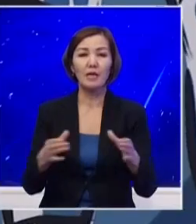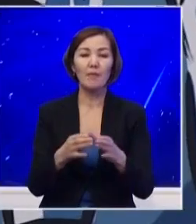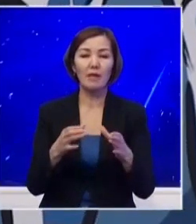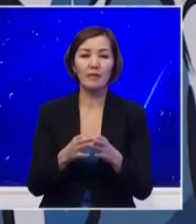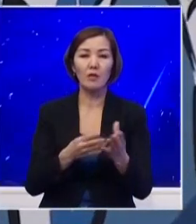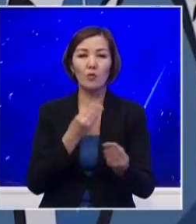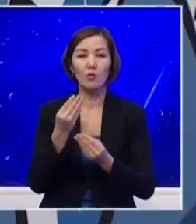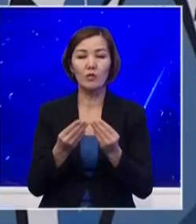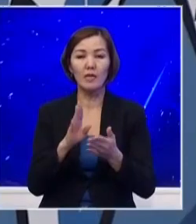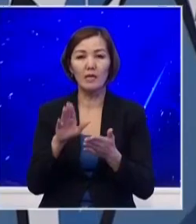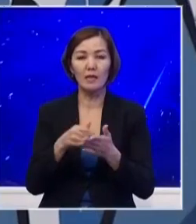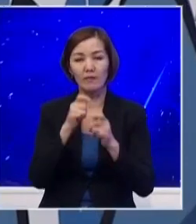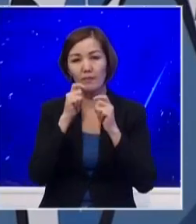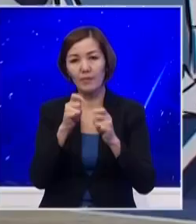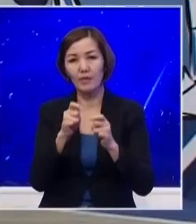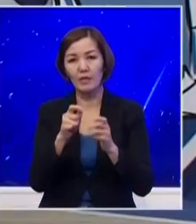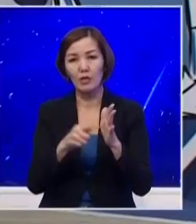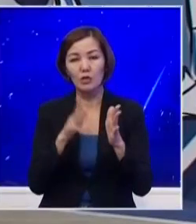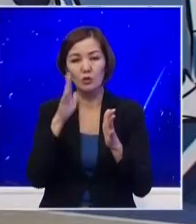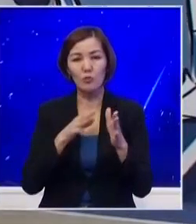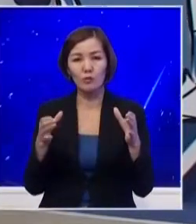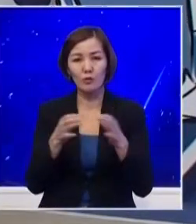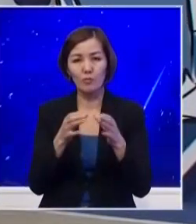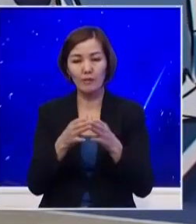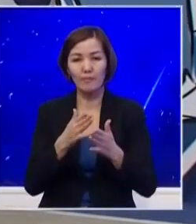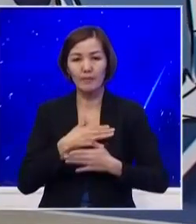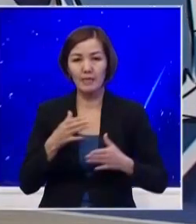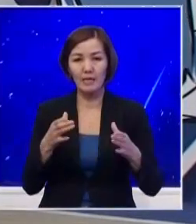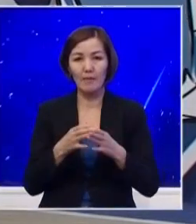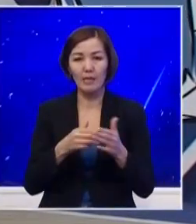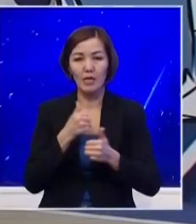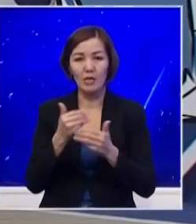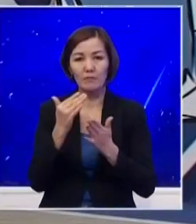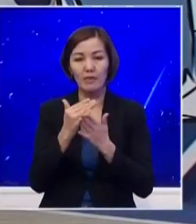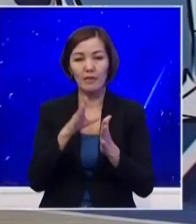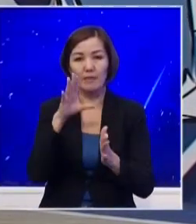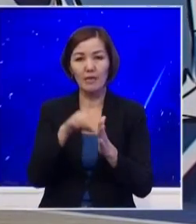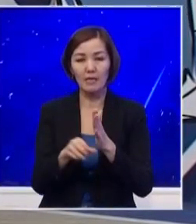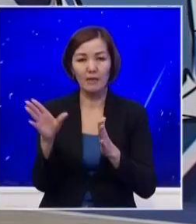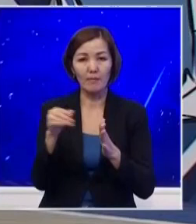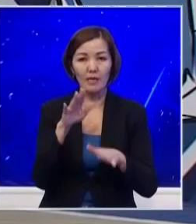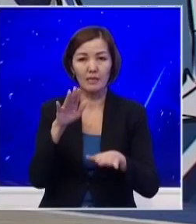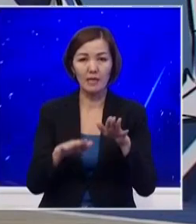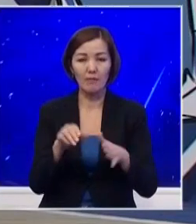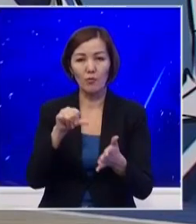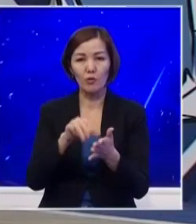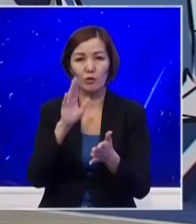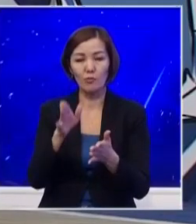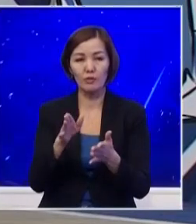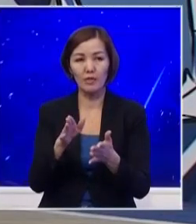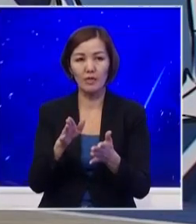есепте бас жүлдеден негізгі үміткер ұжым Жетісу облысының құрамасы. Жерлестеріміз жарыс бағдарламасына енген барлық салмақ дәрежесінде өнер көрсететін